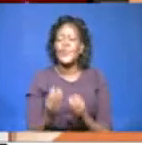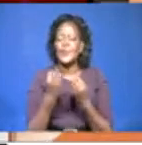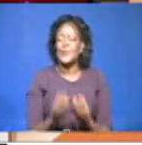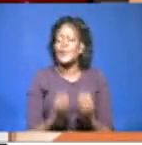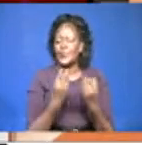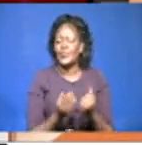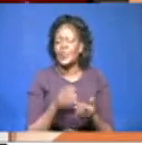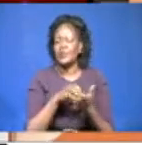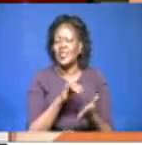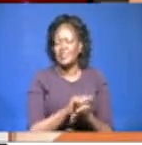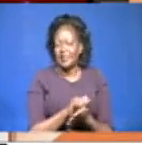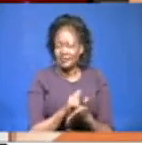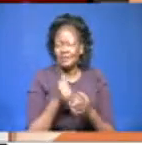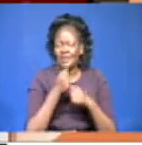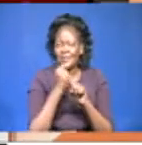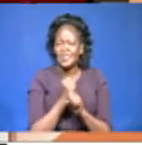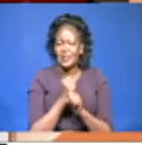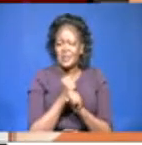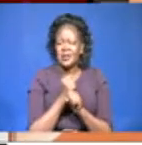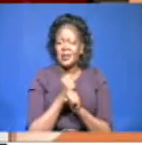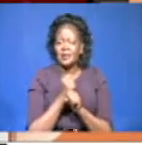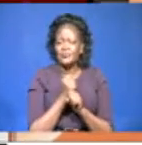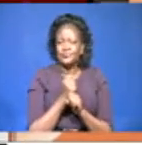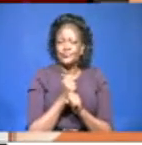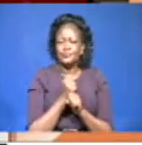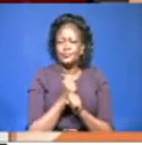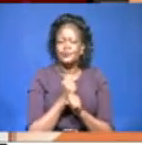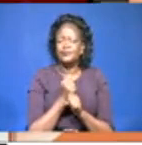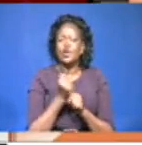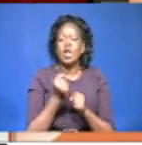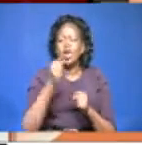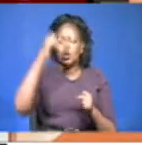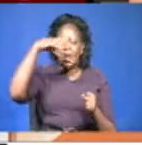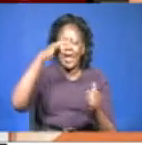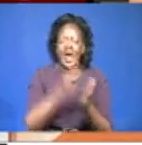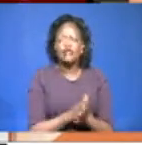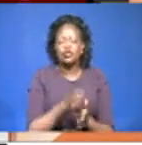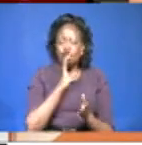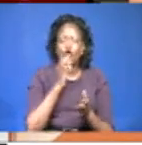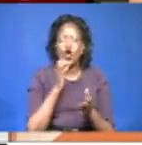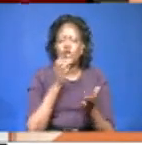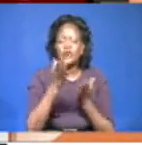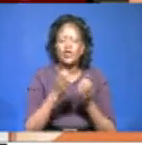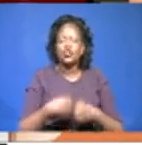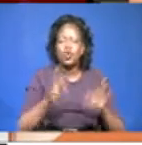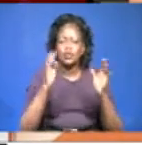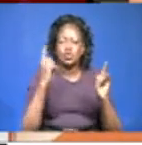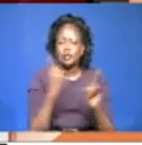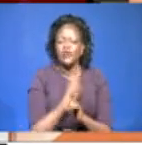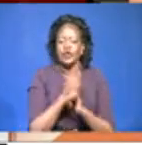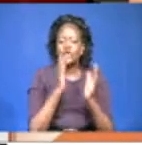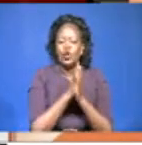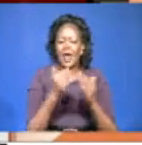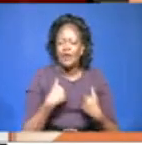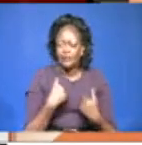hali ambayo imesababisha kupotea kwa huduma za umeme na maji. Kwa hizi na taarifa nyingine ni kwenye mkusanyiko